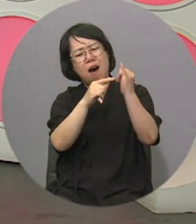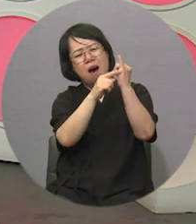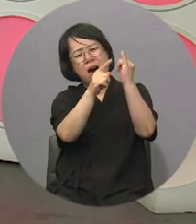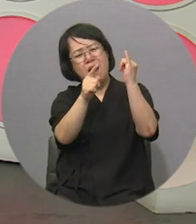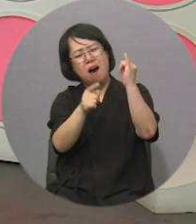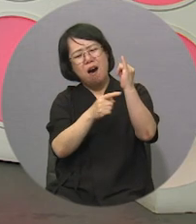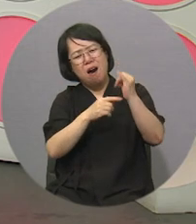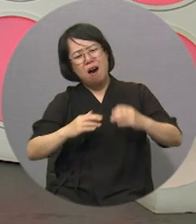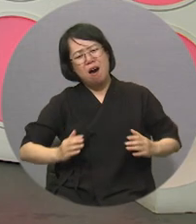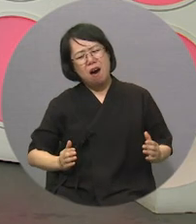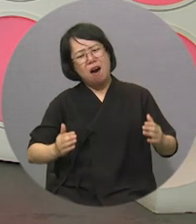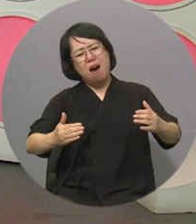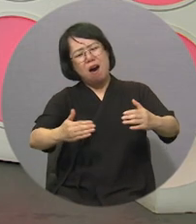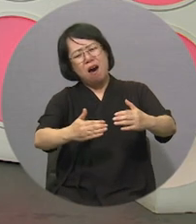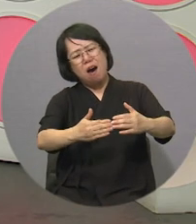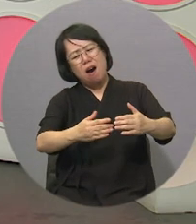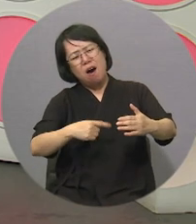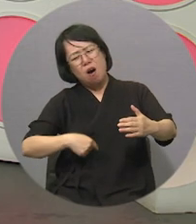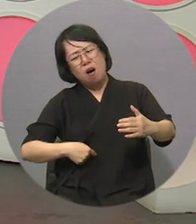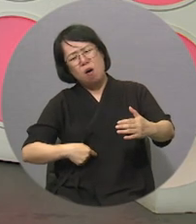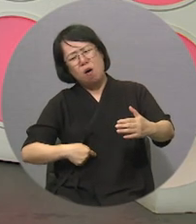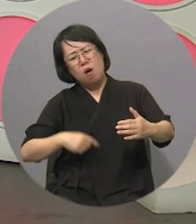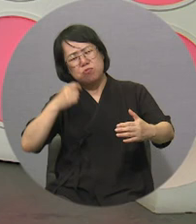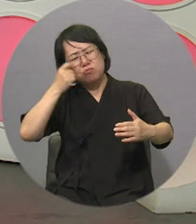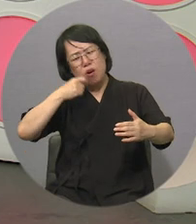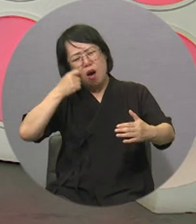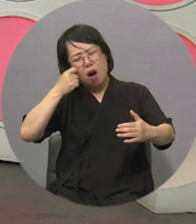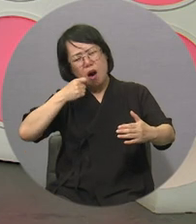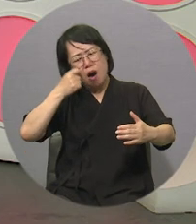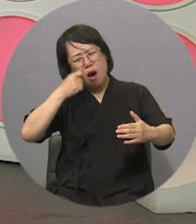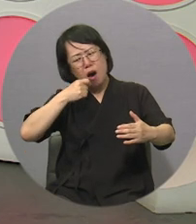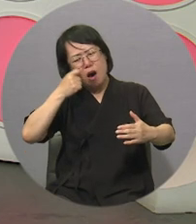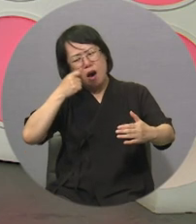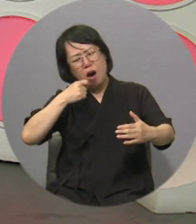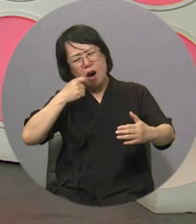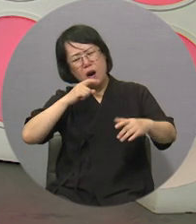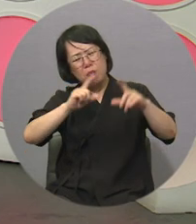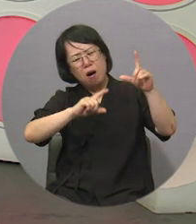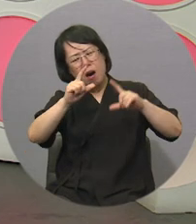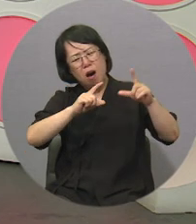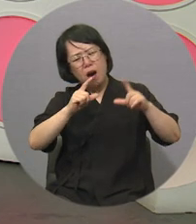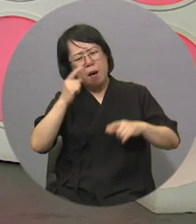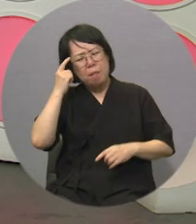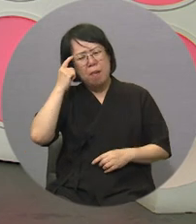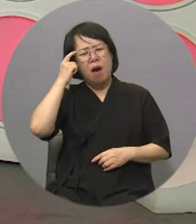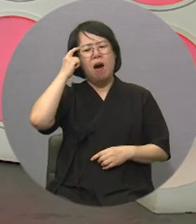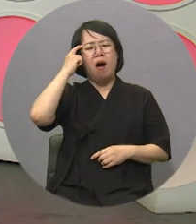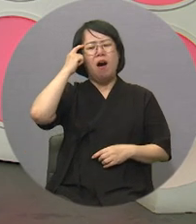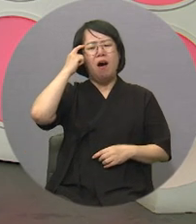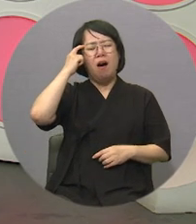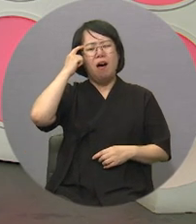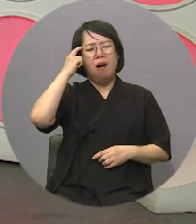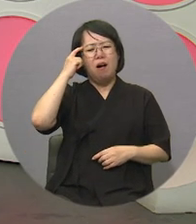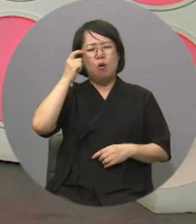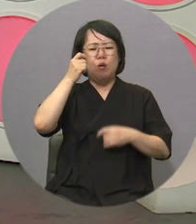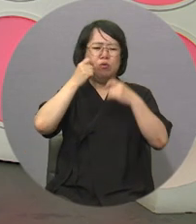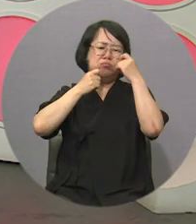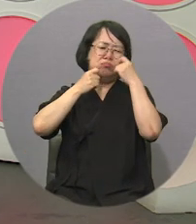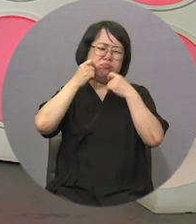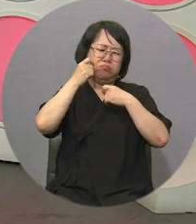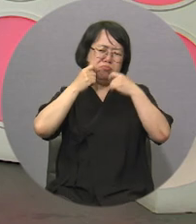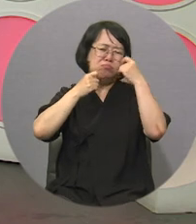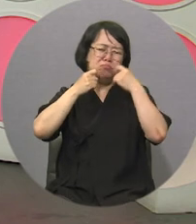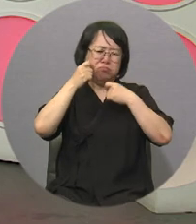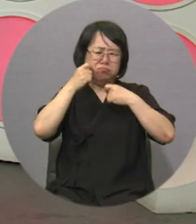참아야 했던 어린 엄마가 그런 모습에 저도 모르게 눈물이 왈칵 쏟아졌어요